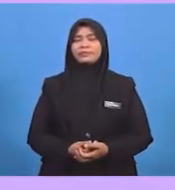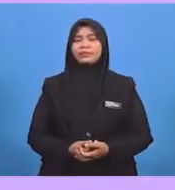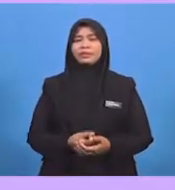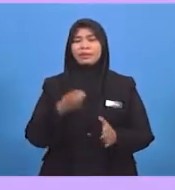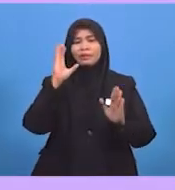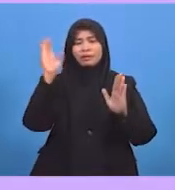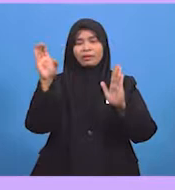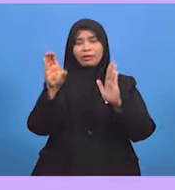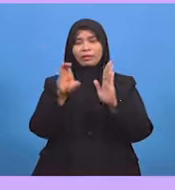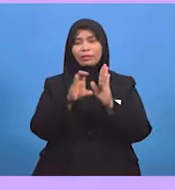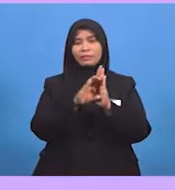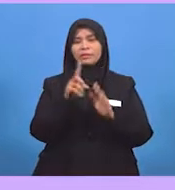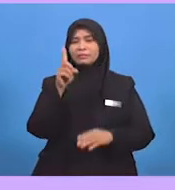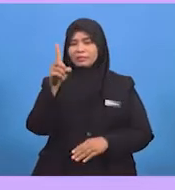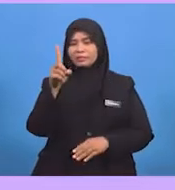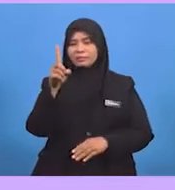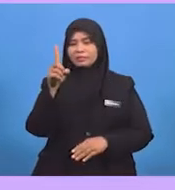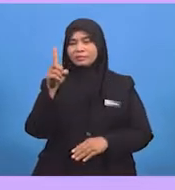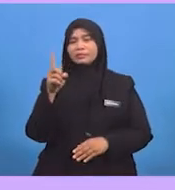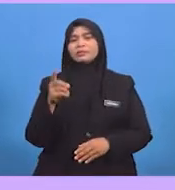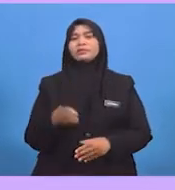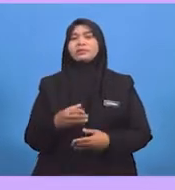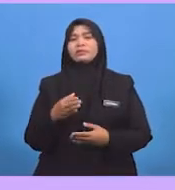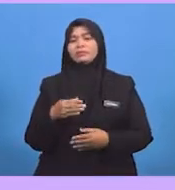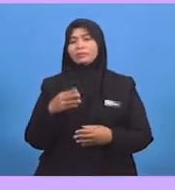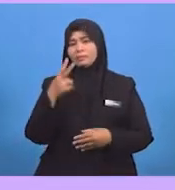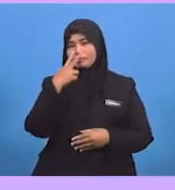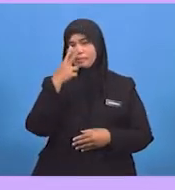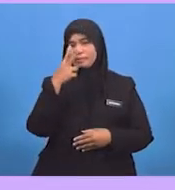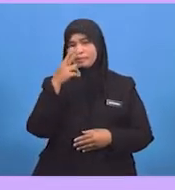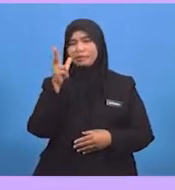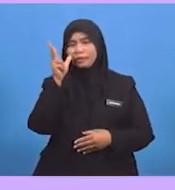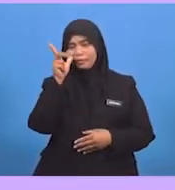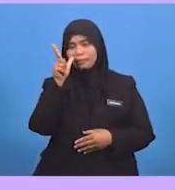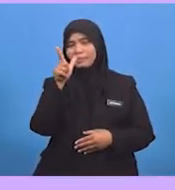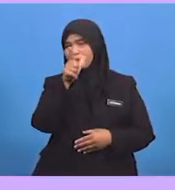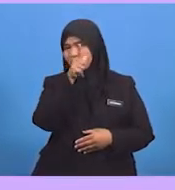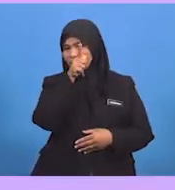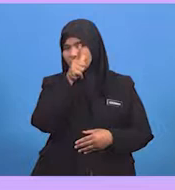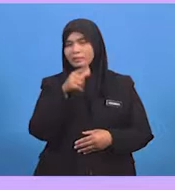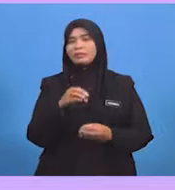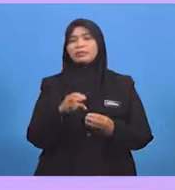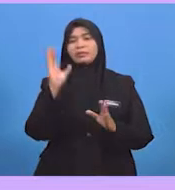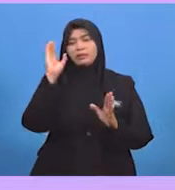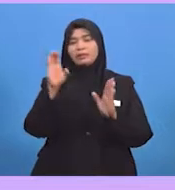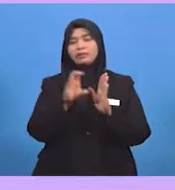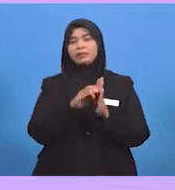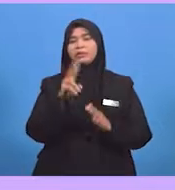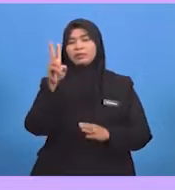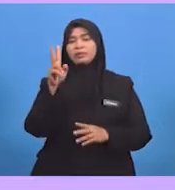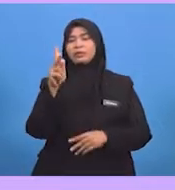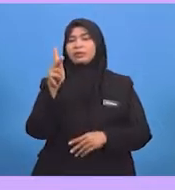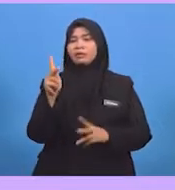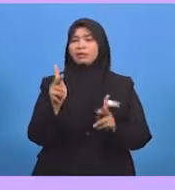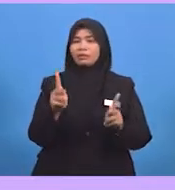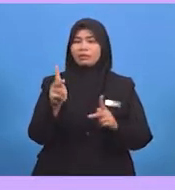Gambar pertama menunjukkan pemandangan malam di London. Gambar kedua pula ialah Kaabah